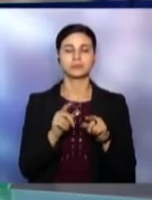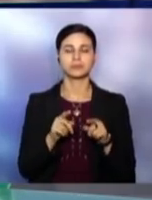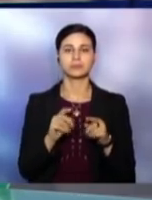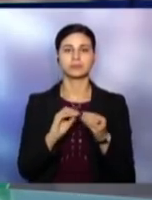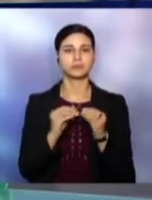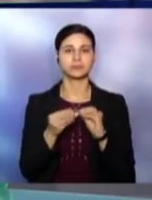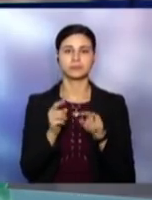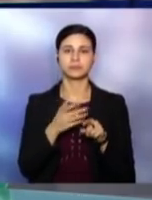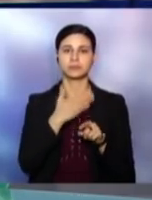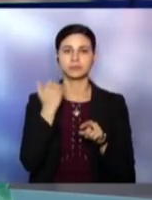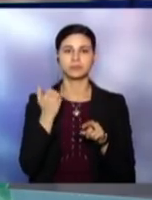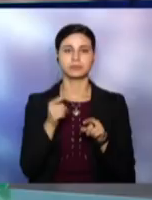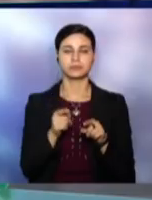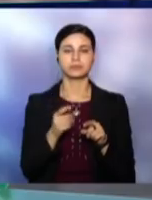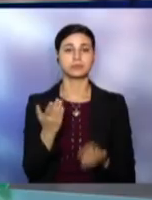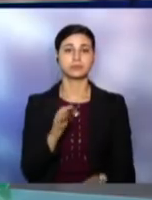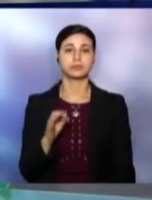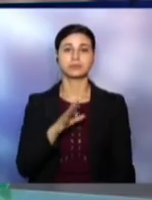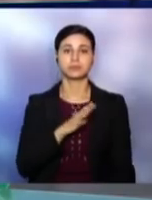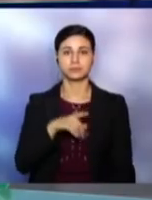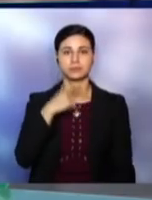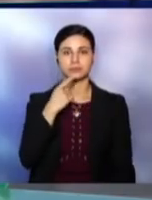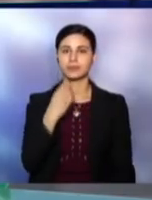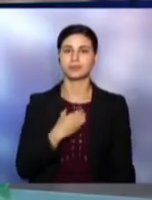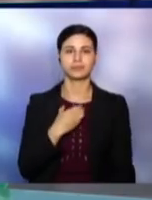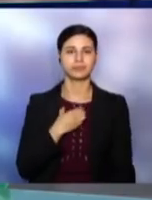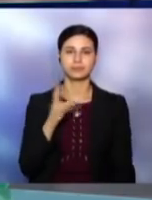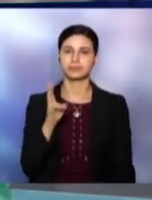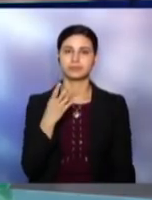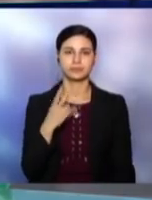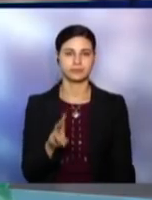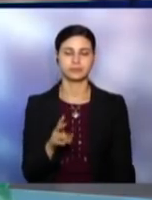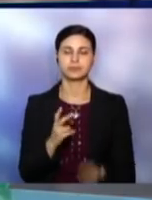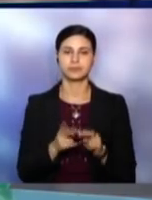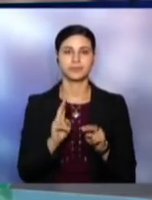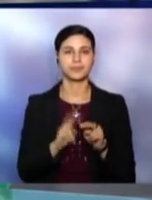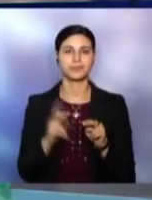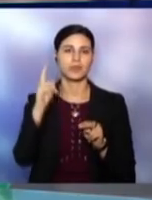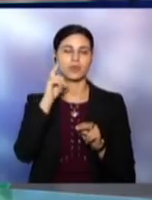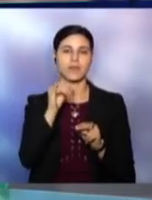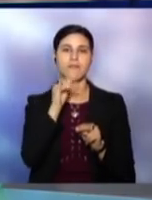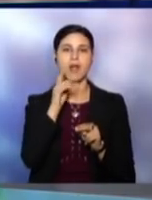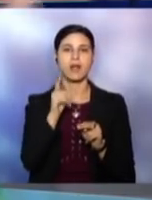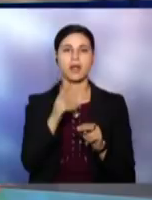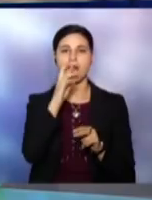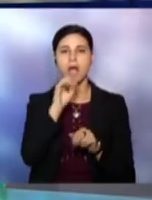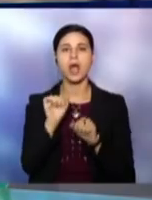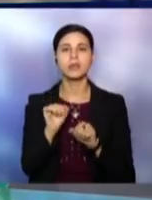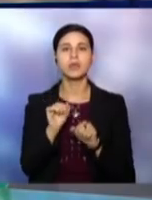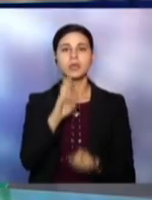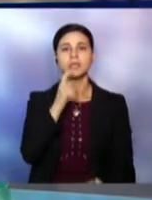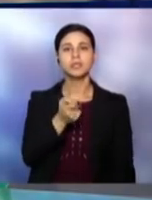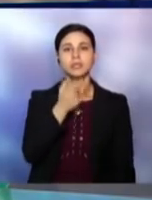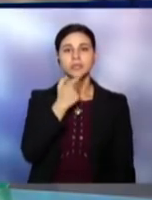მაჩვენებელს, რომელზეც ჩვენ განგაში უნდა ავტეხო და ეს არ ნიშნავს არც ერთ შემთხვევაში, რომ თქვენ ანტიბიოტიკის შემდგომი